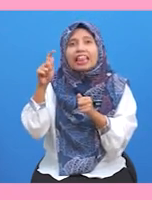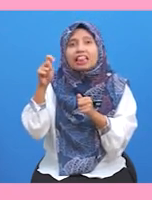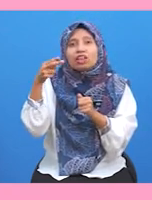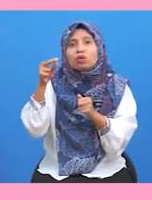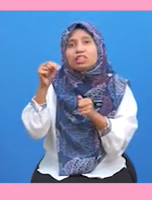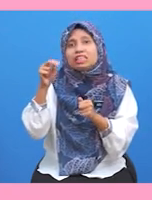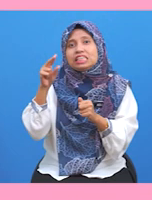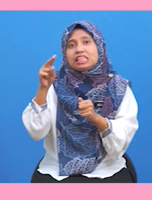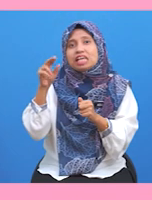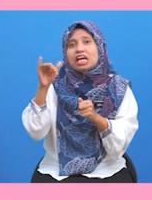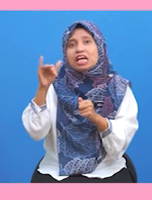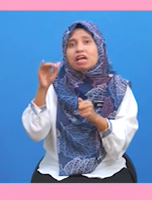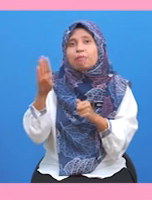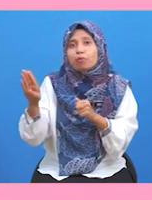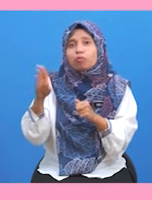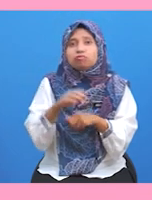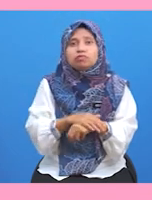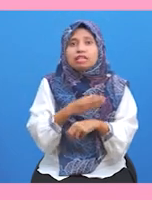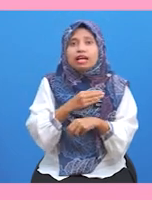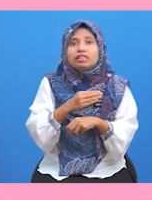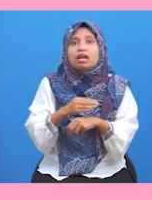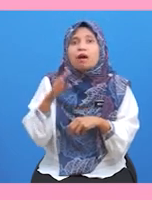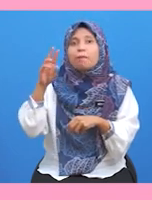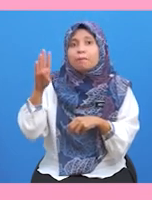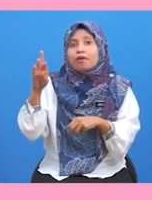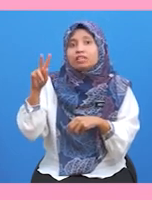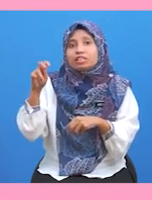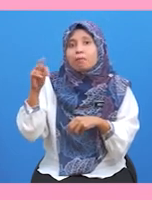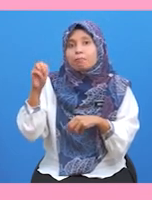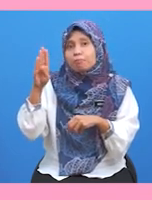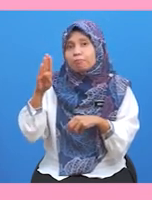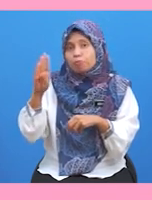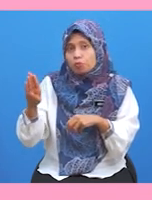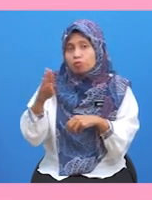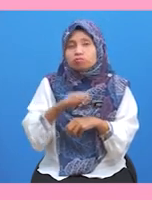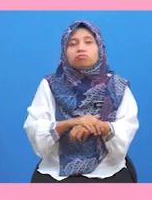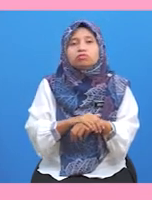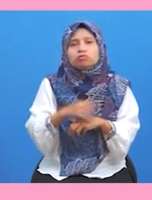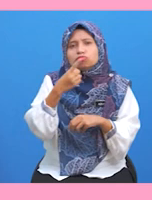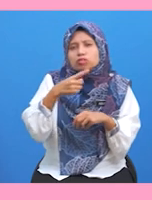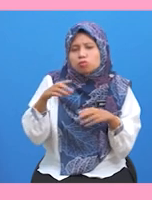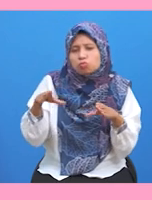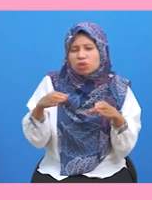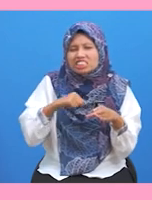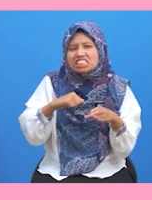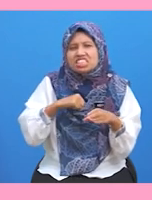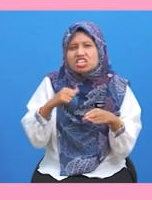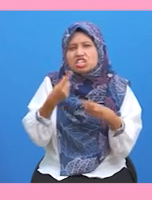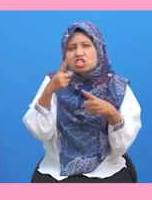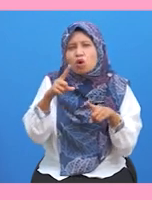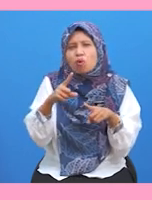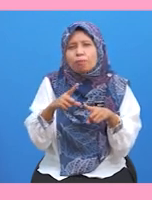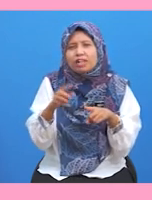Muda Bertram Brooke. Ini kerana Vinebrook membuat keputusan dengan sendirinya dan